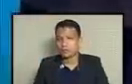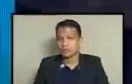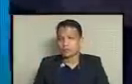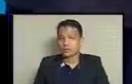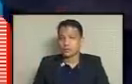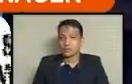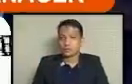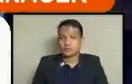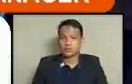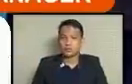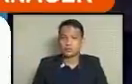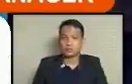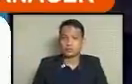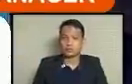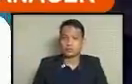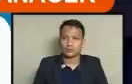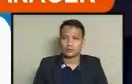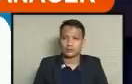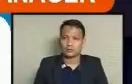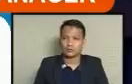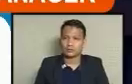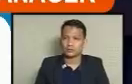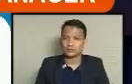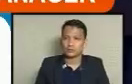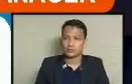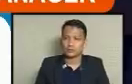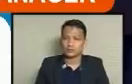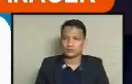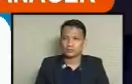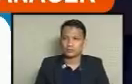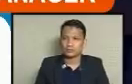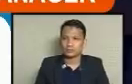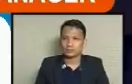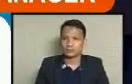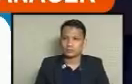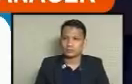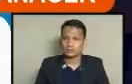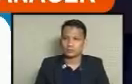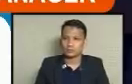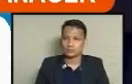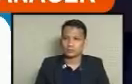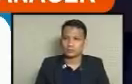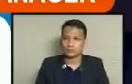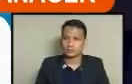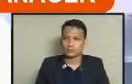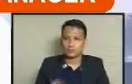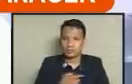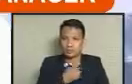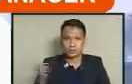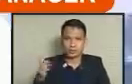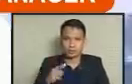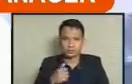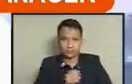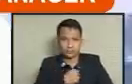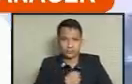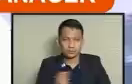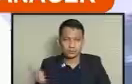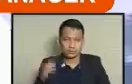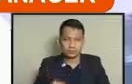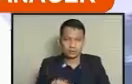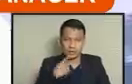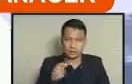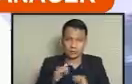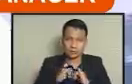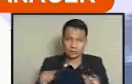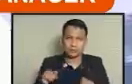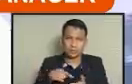Sino pong hindi kami aware niya, sir? Wala pa ako kami tawag sa SOSYA niyo, sir. Oh, andito, ang dami niyo security guard dito, lahat sila, oh, nagsasabi